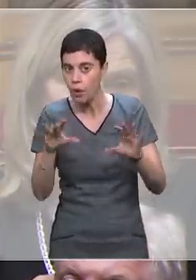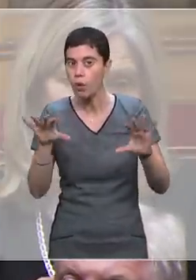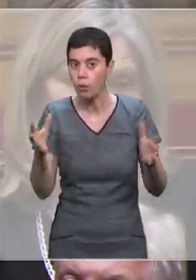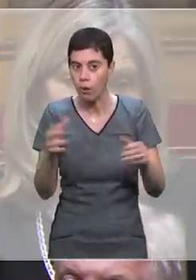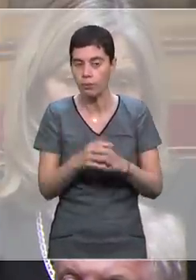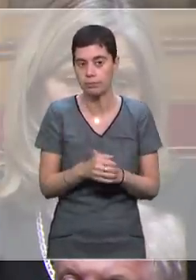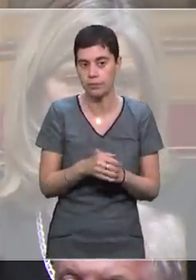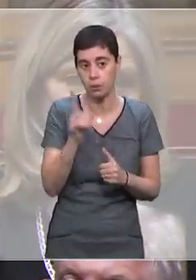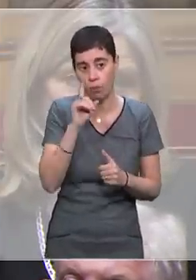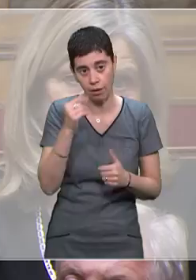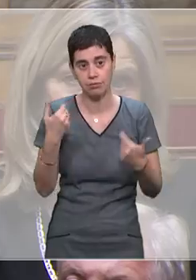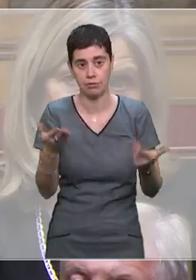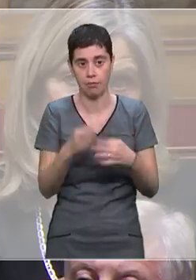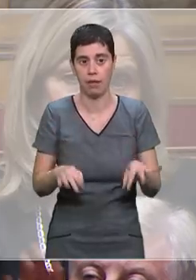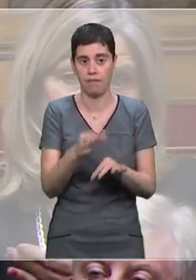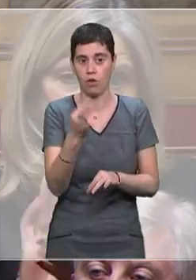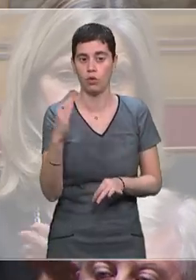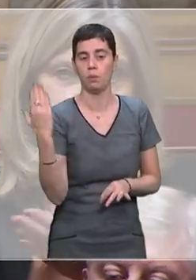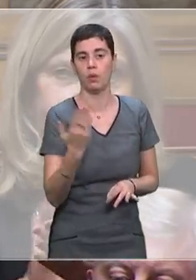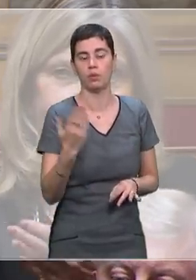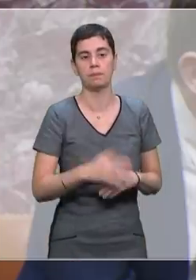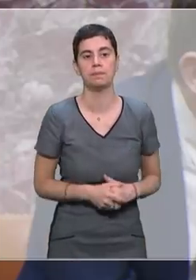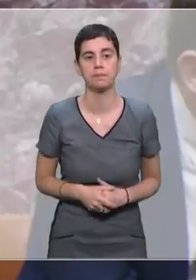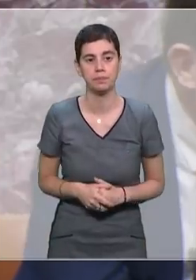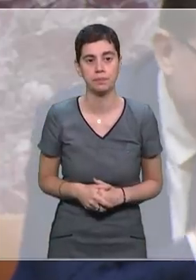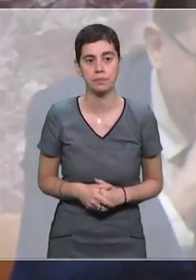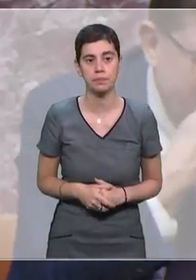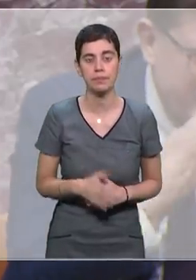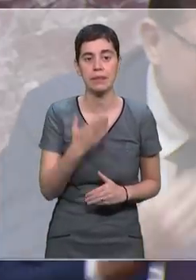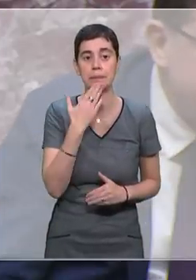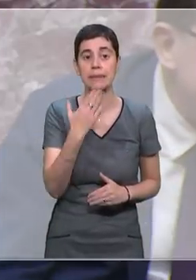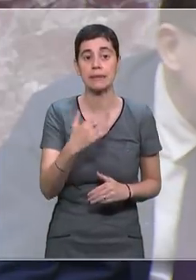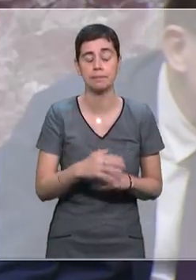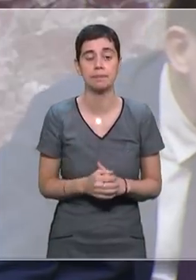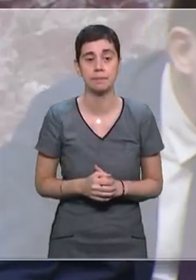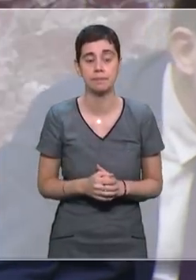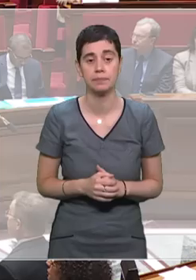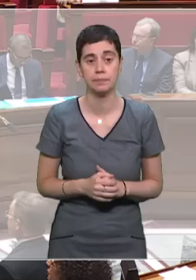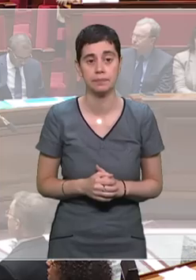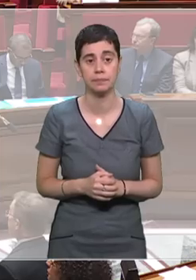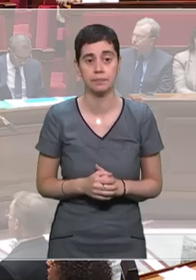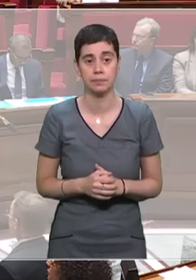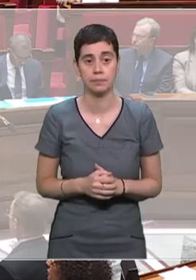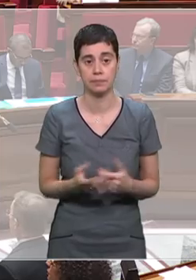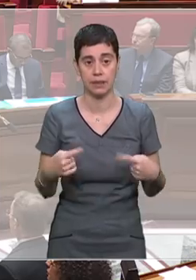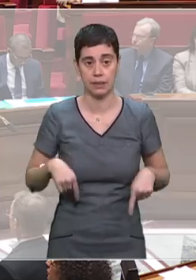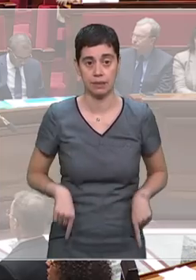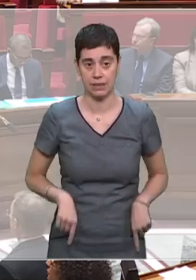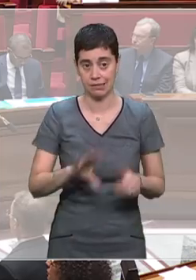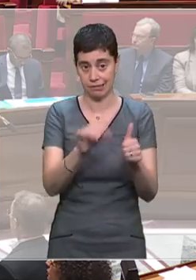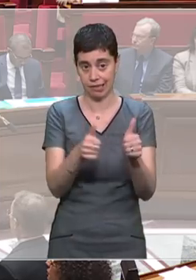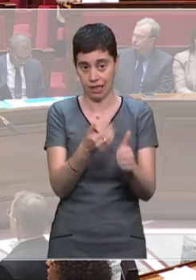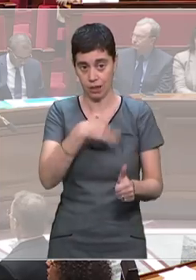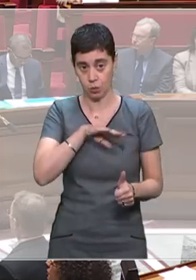a cruellement besoin? Bravo. Je vous remercie. La parole est à Monsieur Roland Lescure, ministre délégué chargé